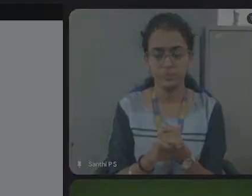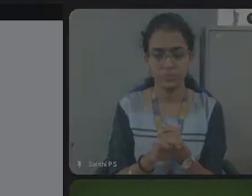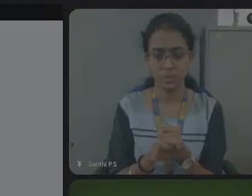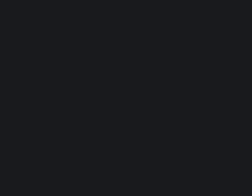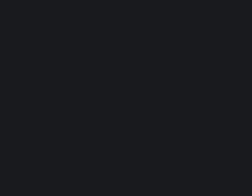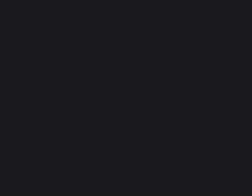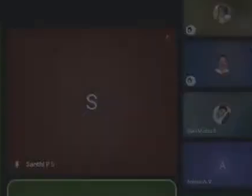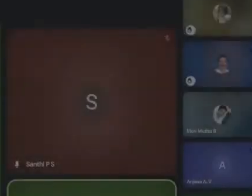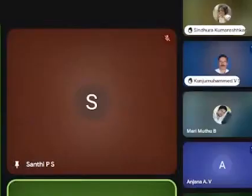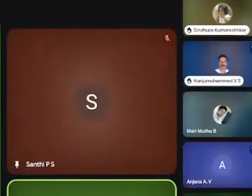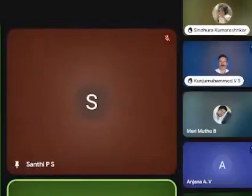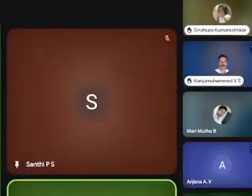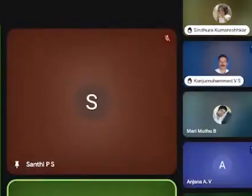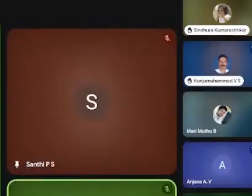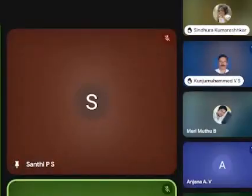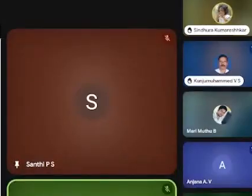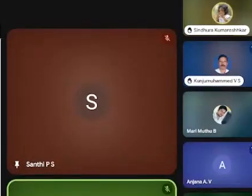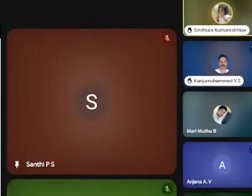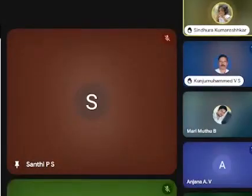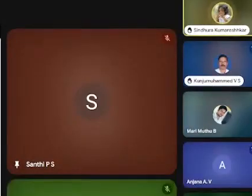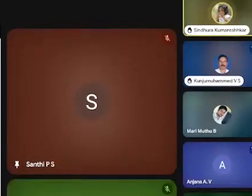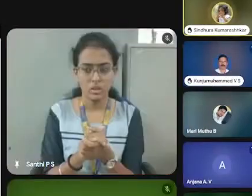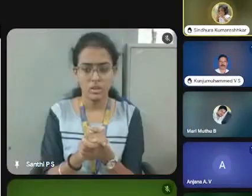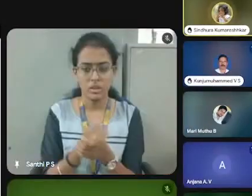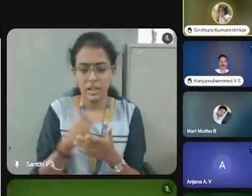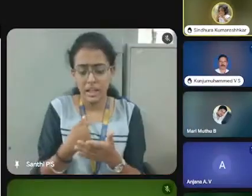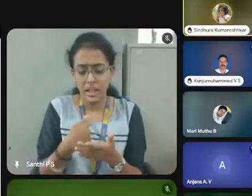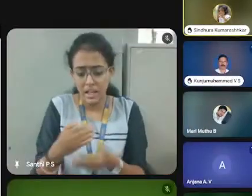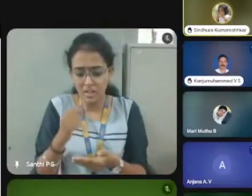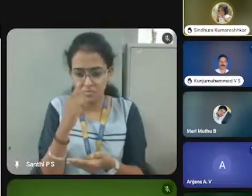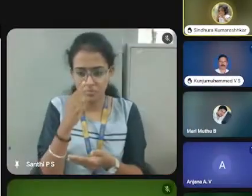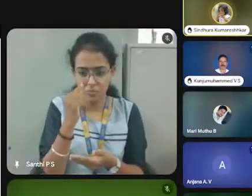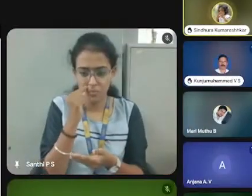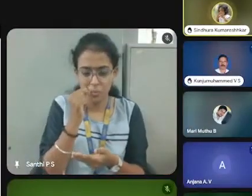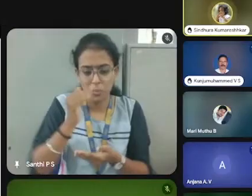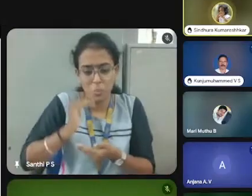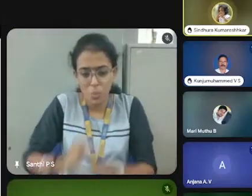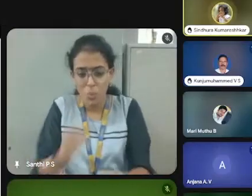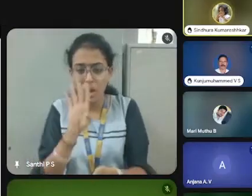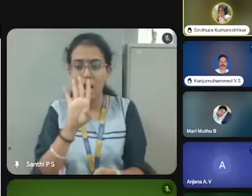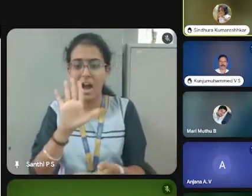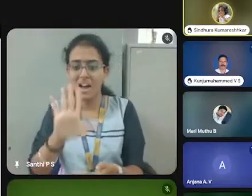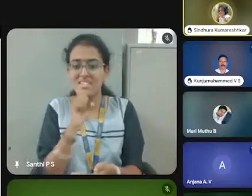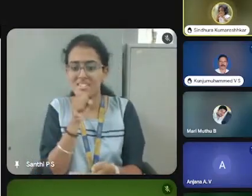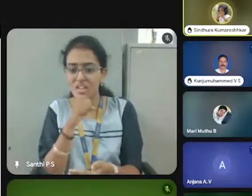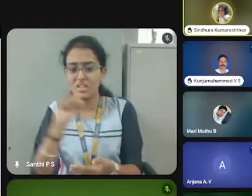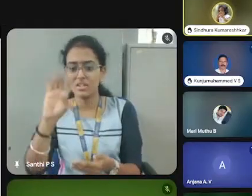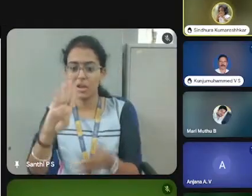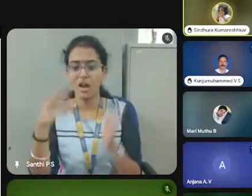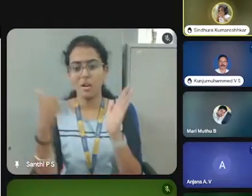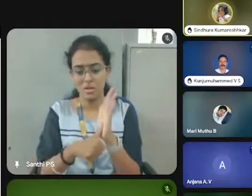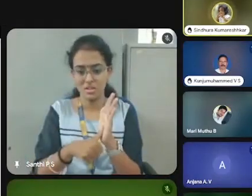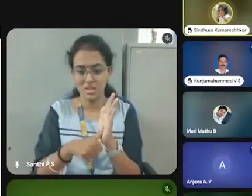ഹലോ, ചോദിച്ചോളൂ, കേൾക്കാം. മാം, എൻ്റെ മോന് 5 വയസ്സ് 4 മാസമായി. ഇപ്പോൾ